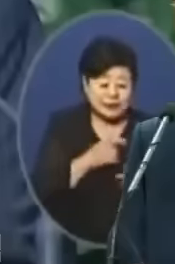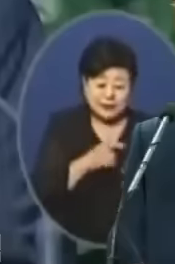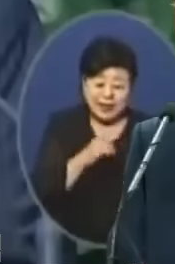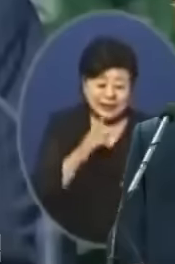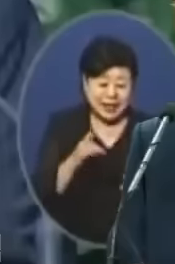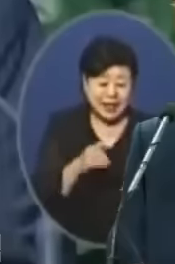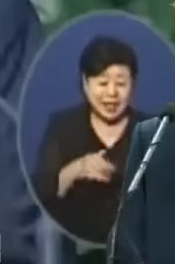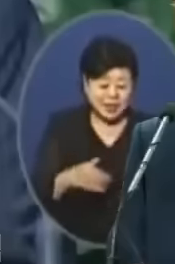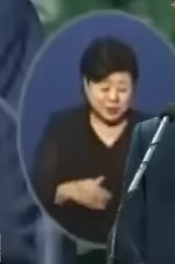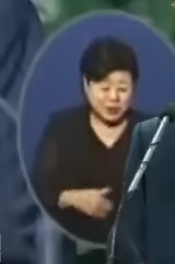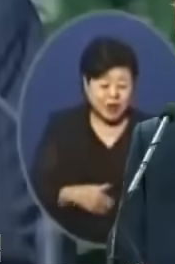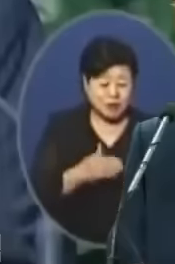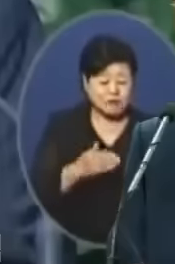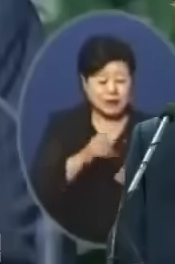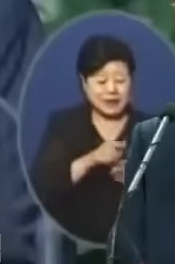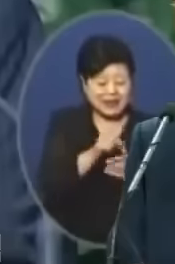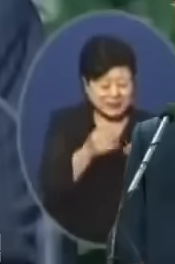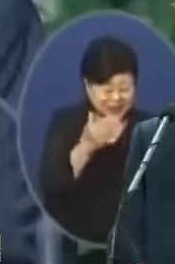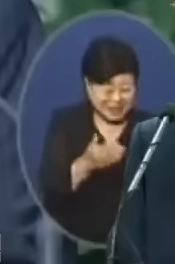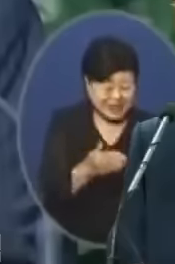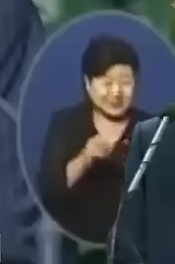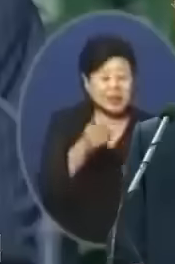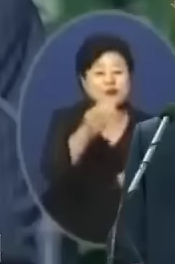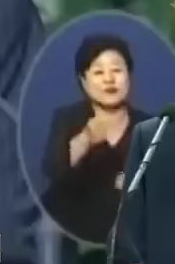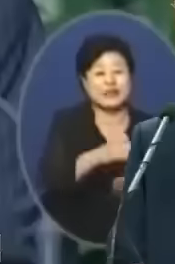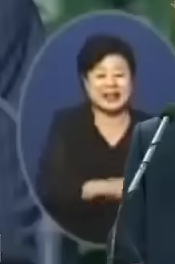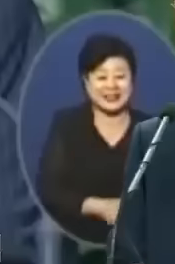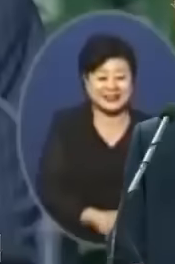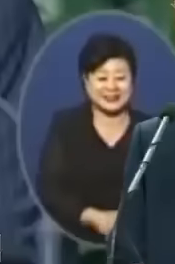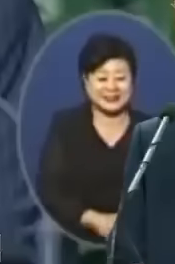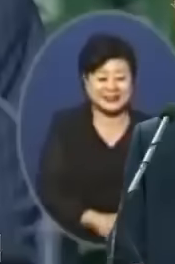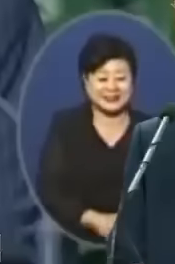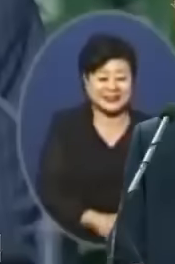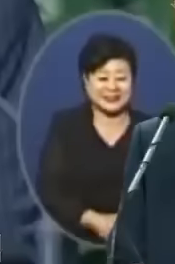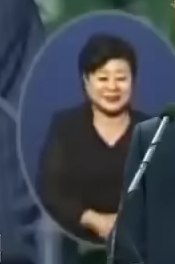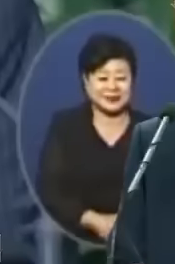되지만 필요한 것을 구할 때 하나님이 응답해 주시는 것입니다.